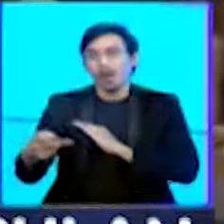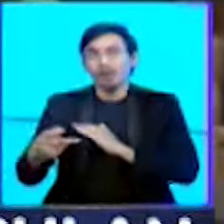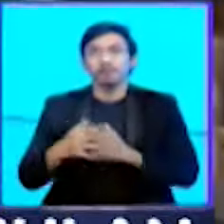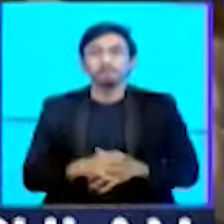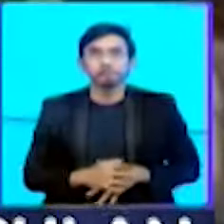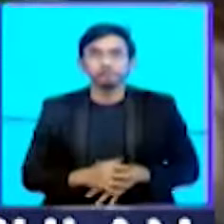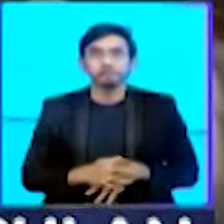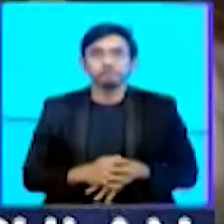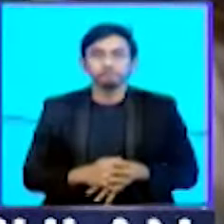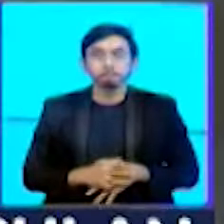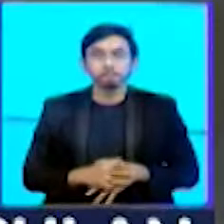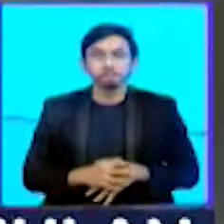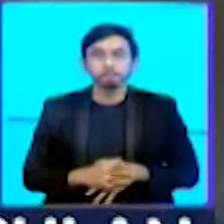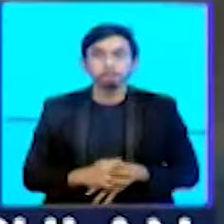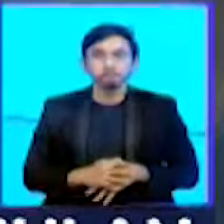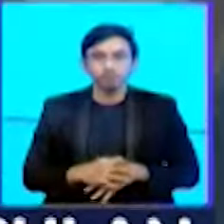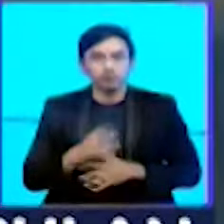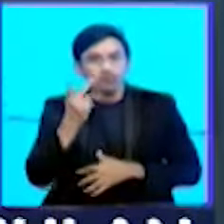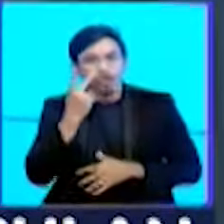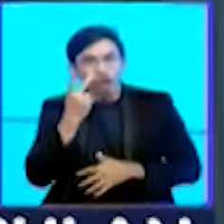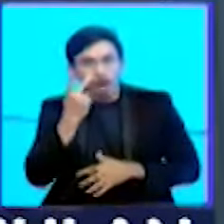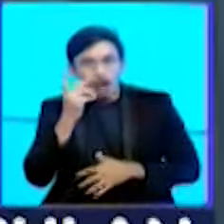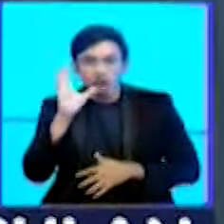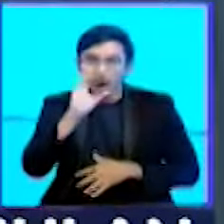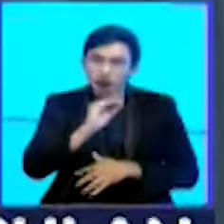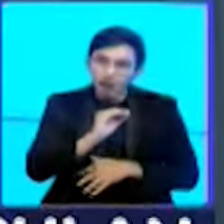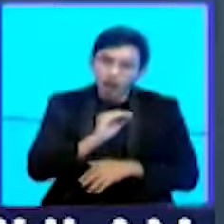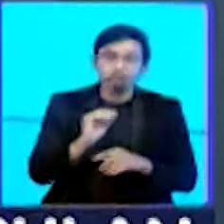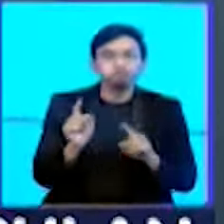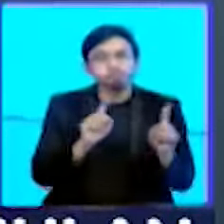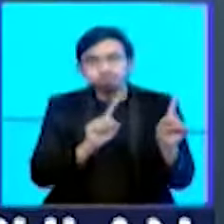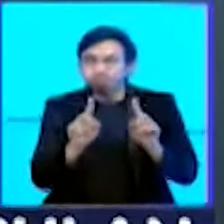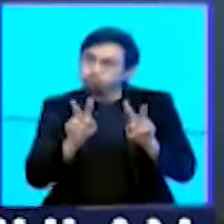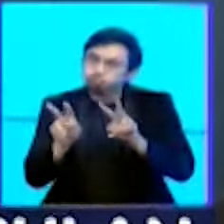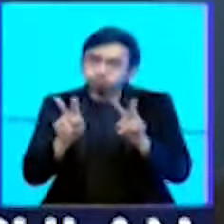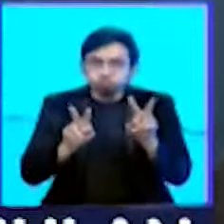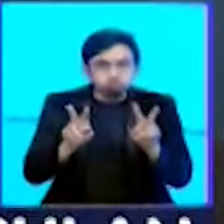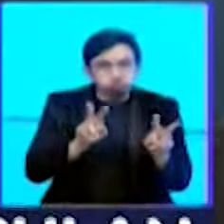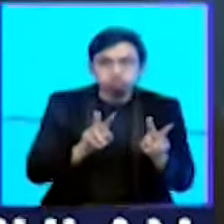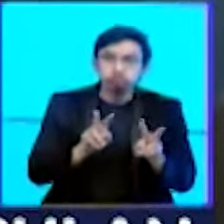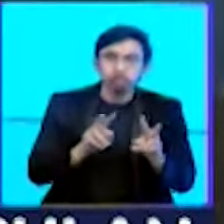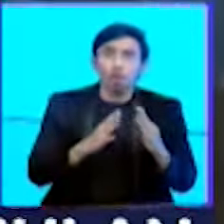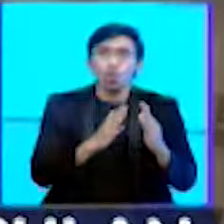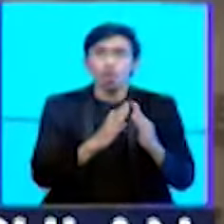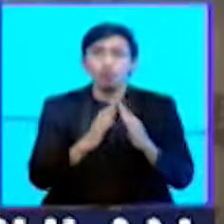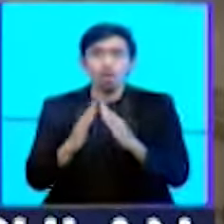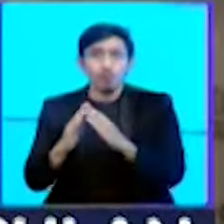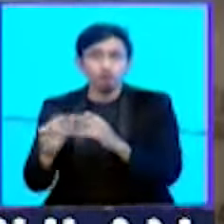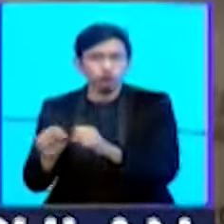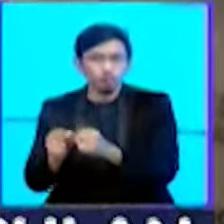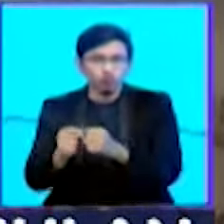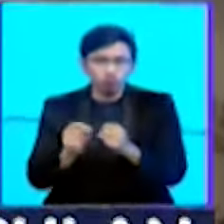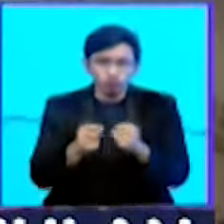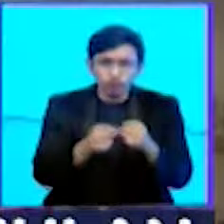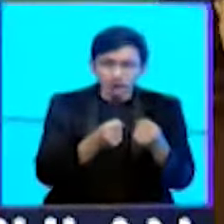sepanjang malam rumah warga di kawasan ini rusak parah hingga hancur tak bisa ditinggali